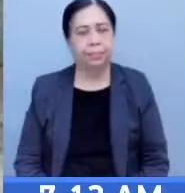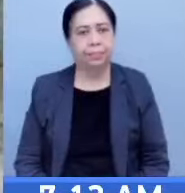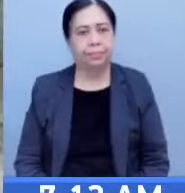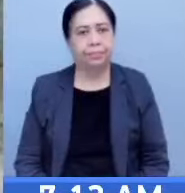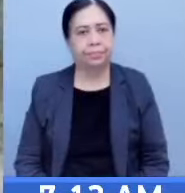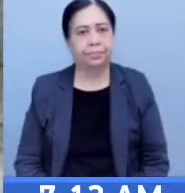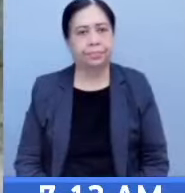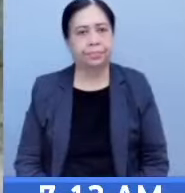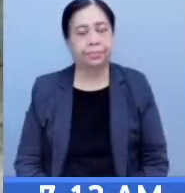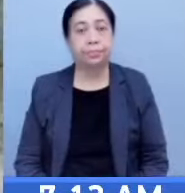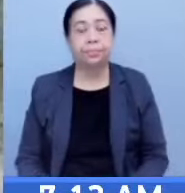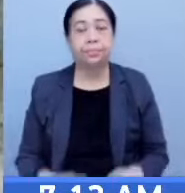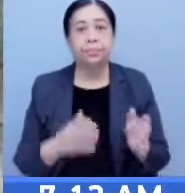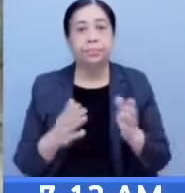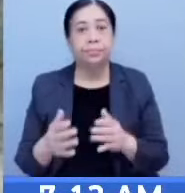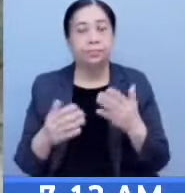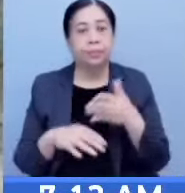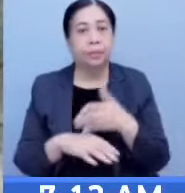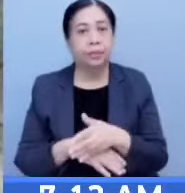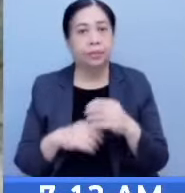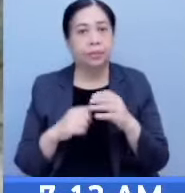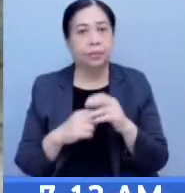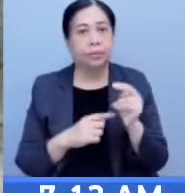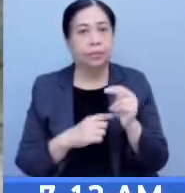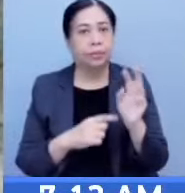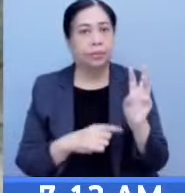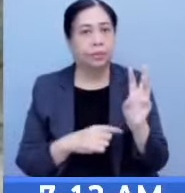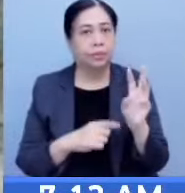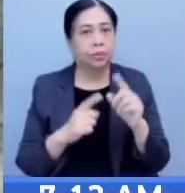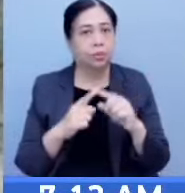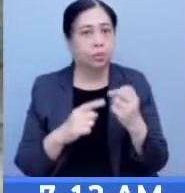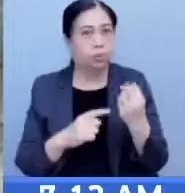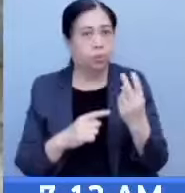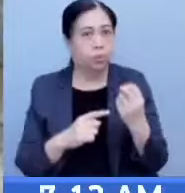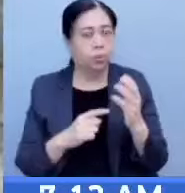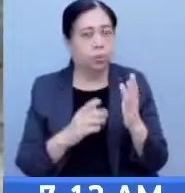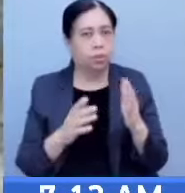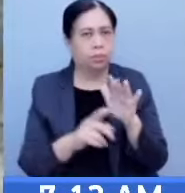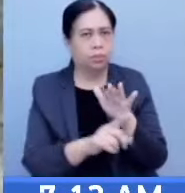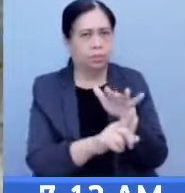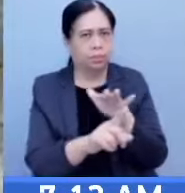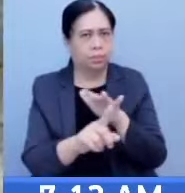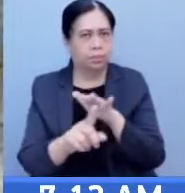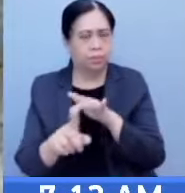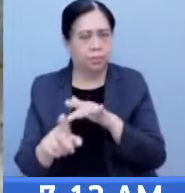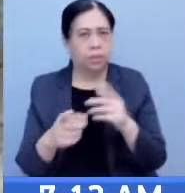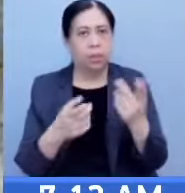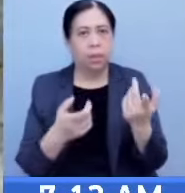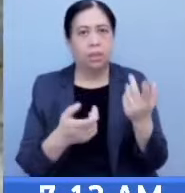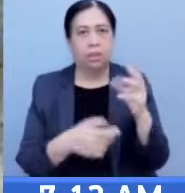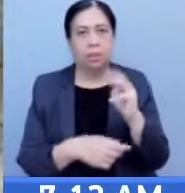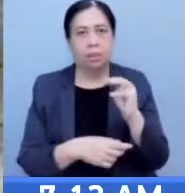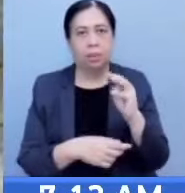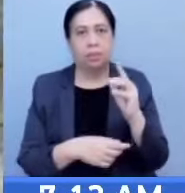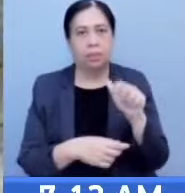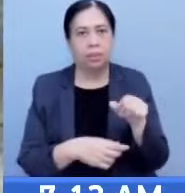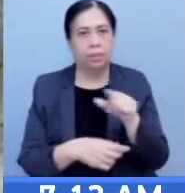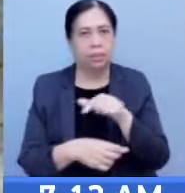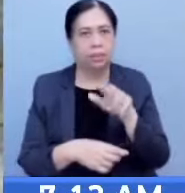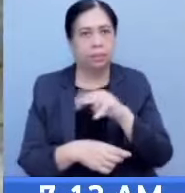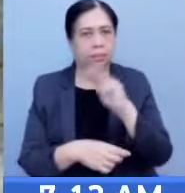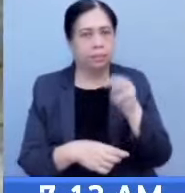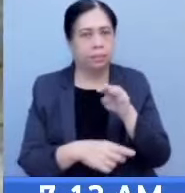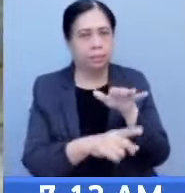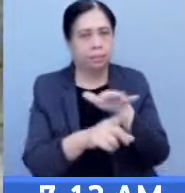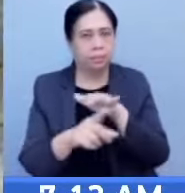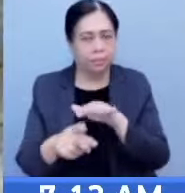Samantala, Igan, pagkatapos noong November 6 to 12 na pag-oobserba na sasagawa ng MMDA sa ilang kalsada dito sa Metro Manila, doon pa